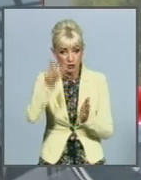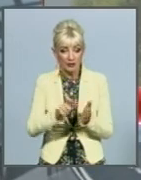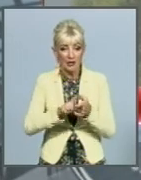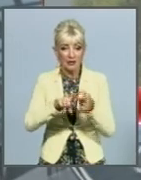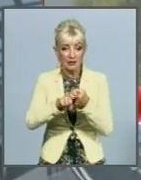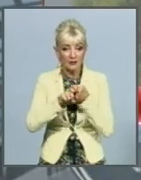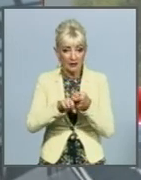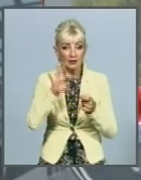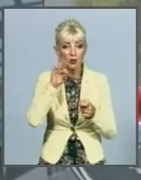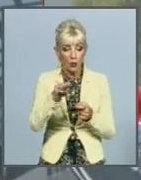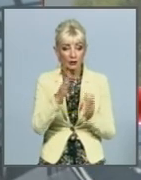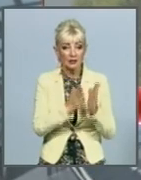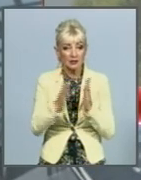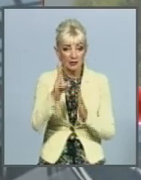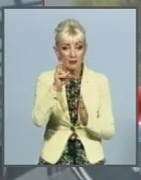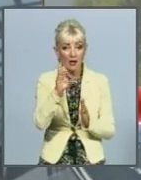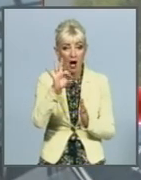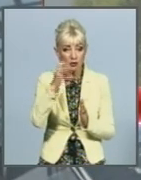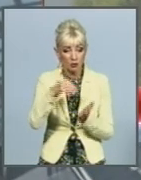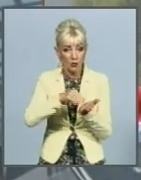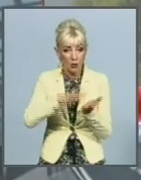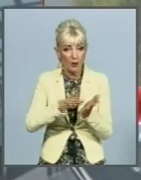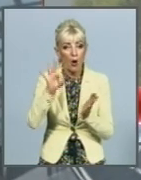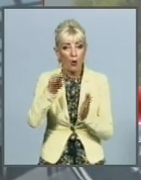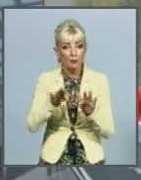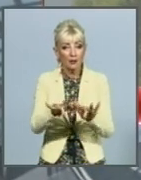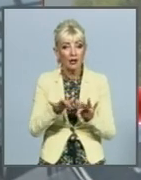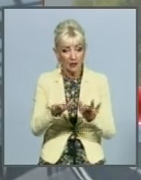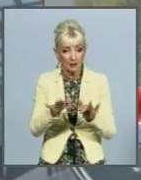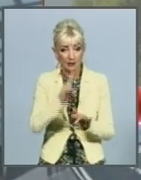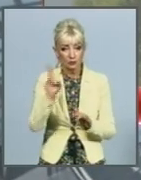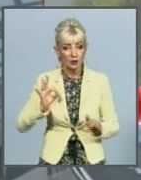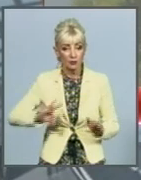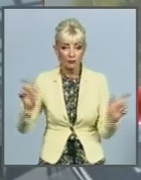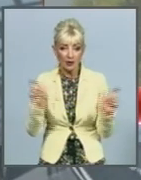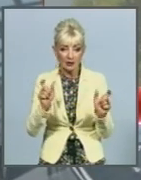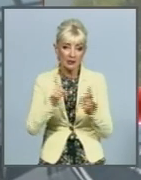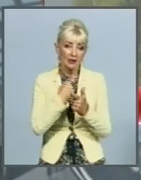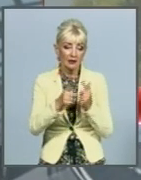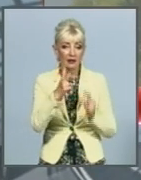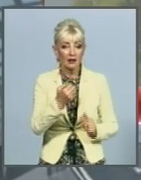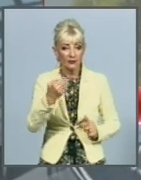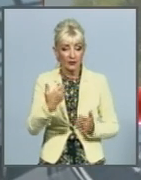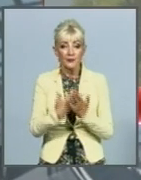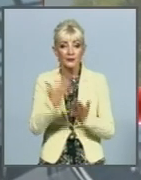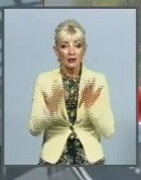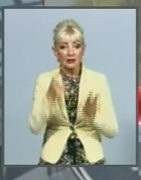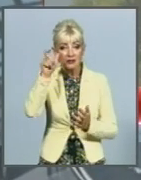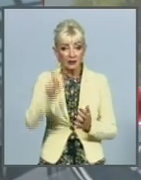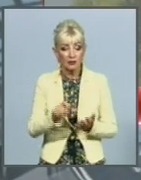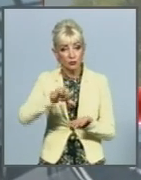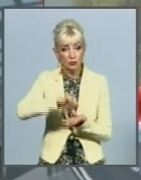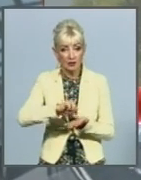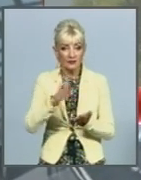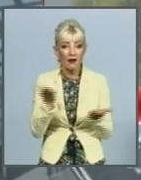системи касового обліку, від програмного комплексу, який використовується в магазині або кафе. Наприклад, якщо клієнт бере участь